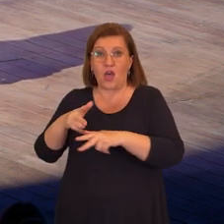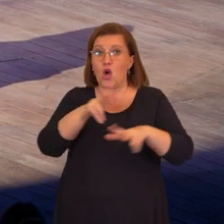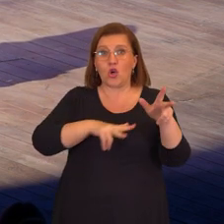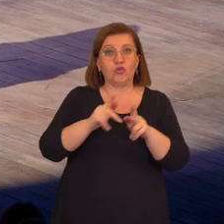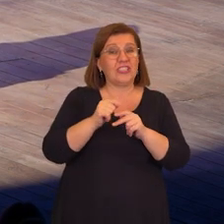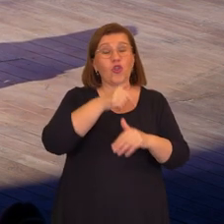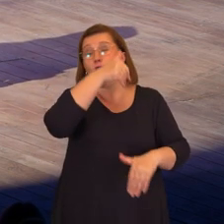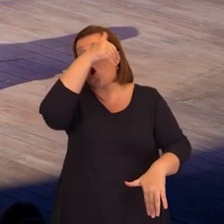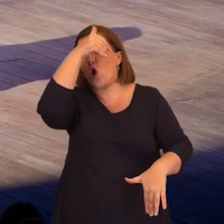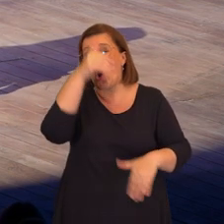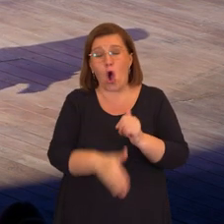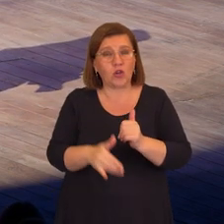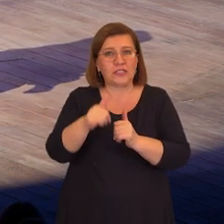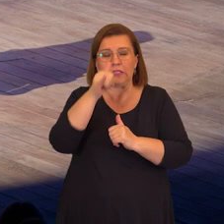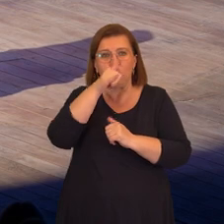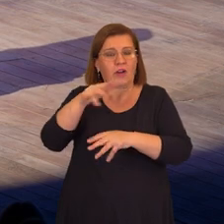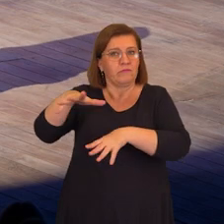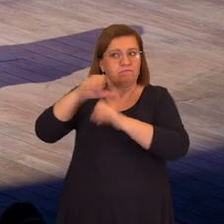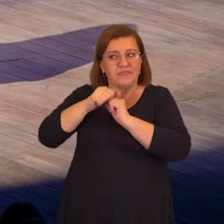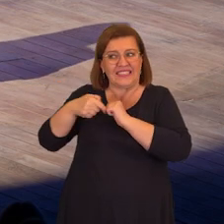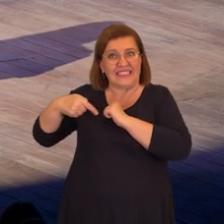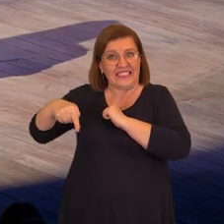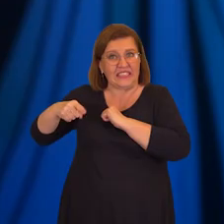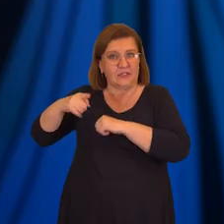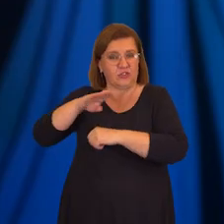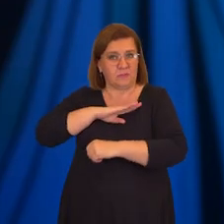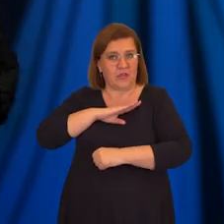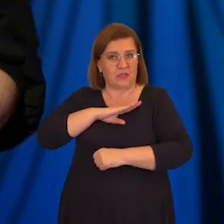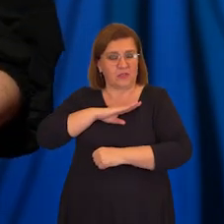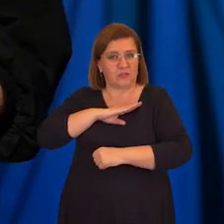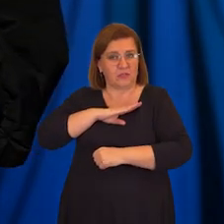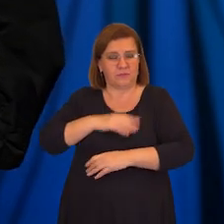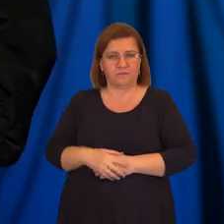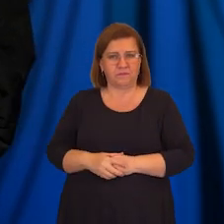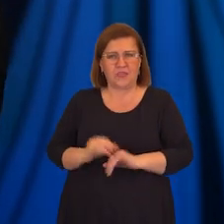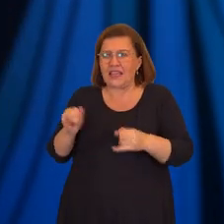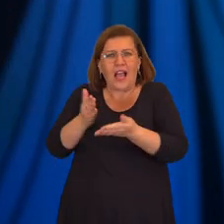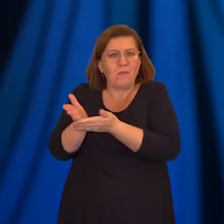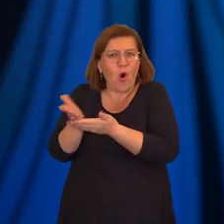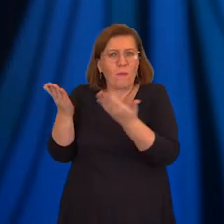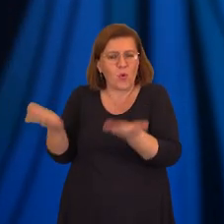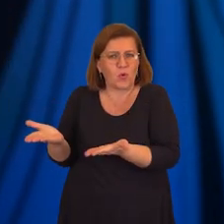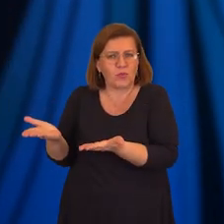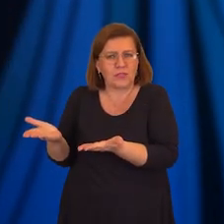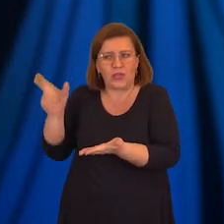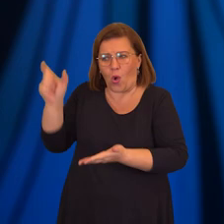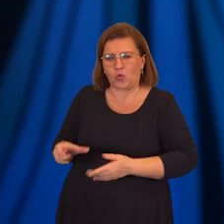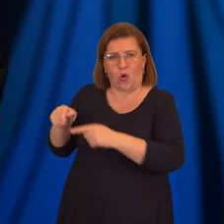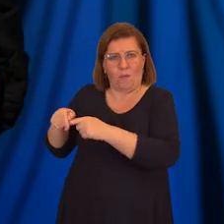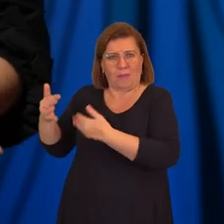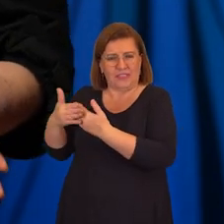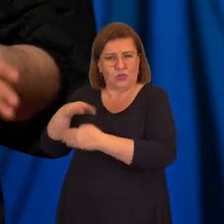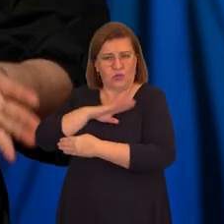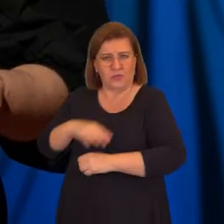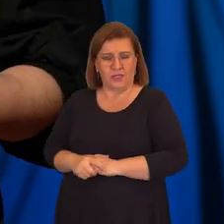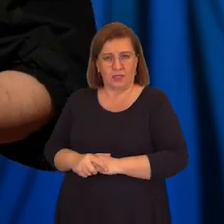stanie dopuścić do siebie tej świadomości, że ta śmierć nadejdzie. Jak pomóc takim pacjentom? Przede wszystkim